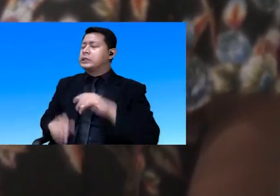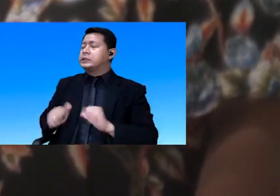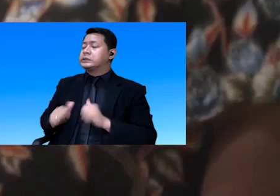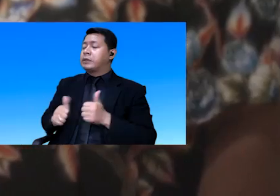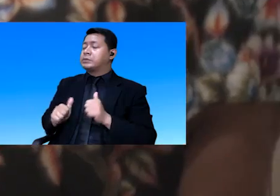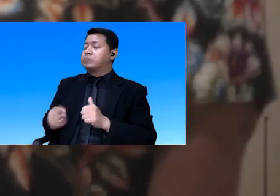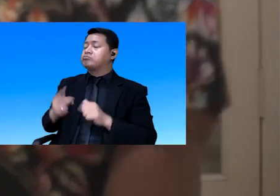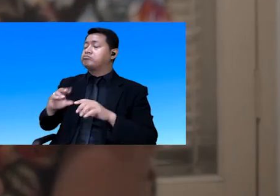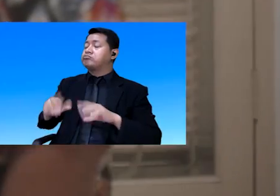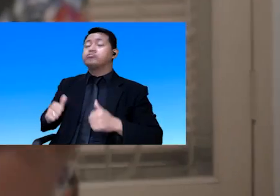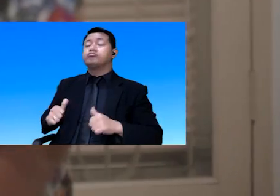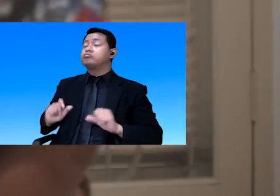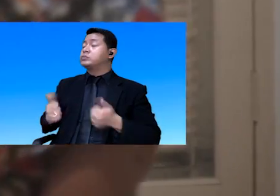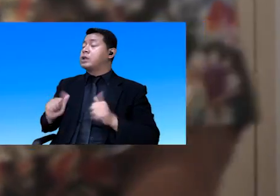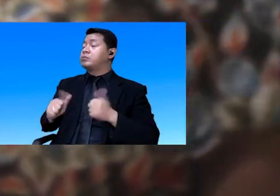ya.